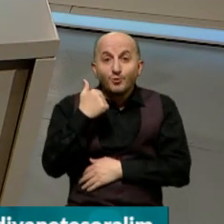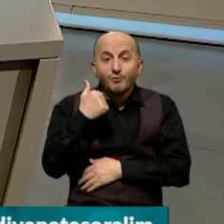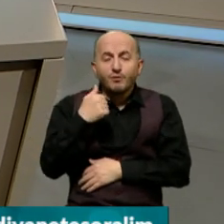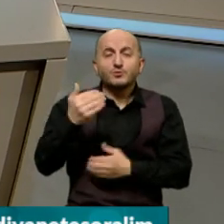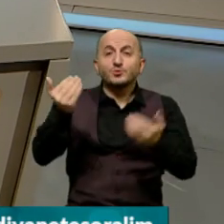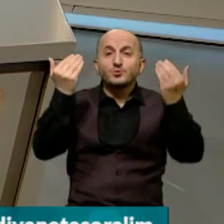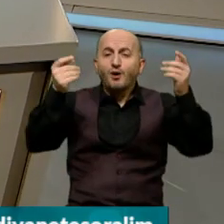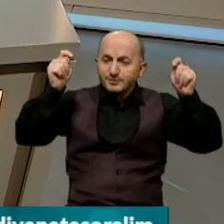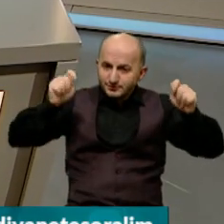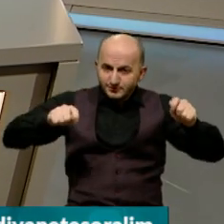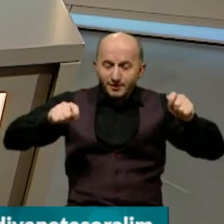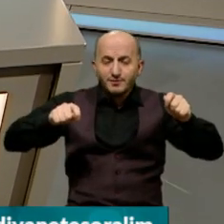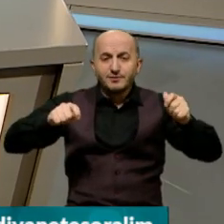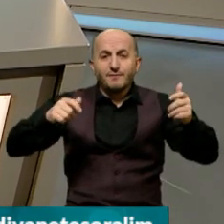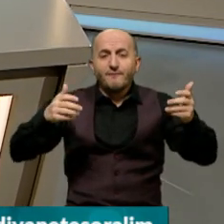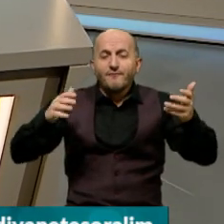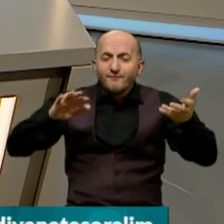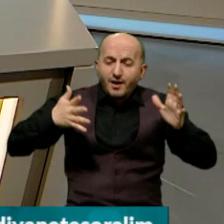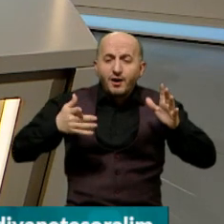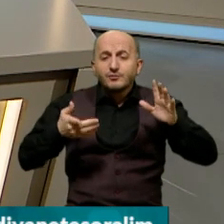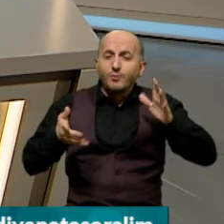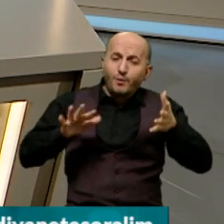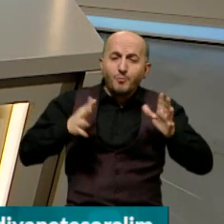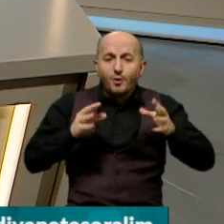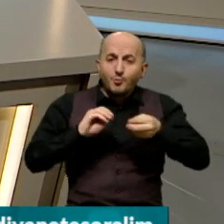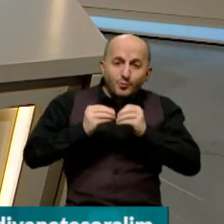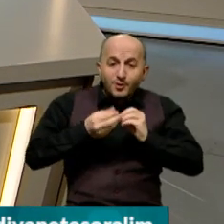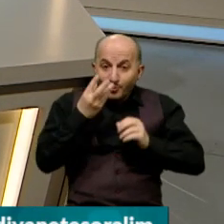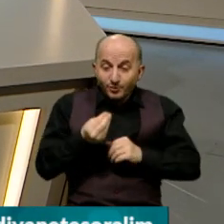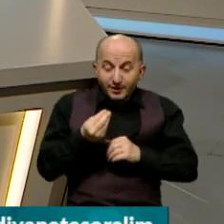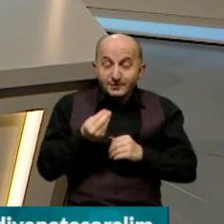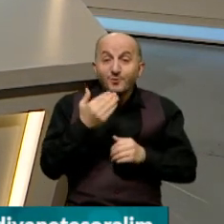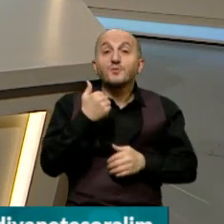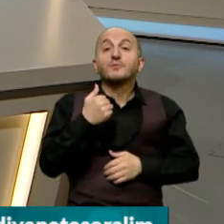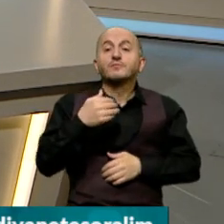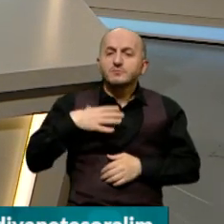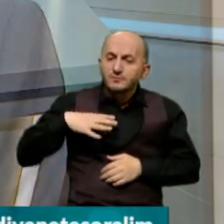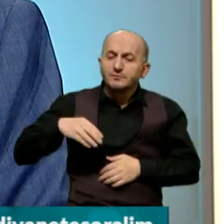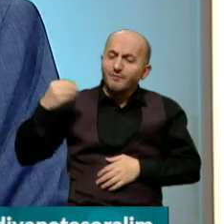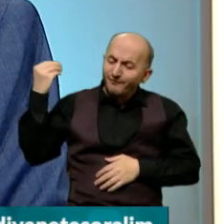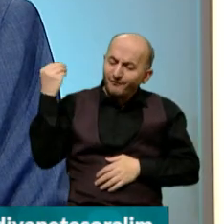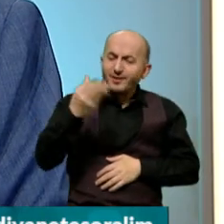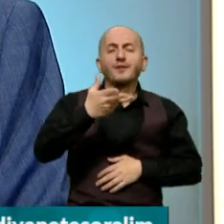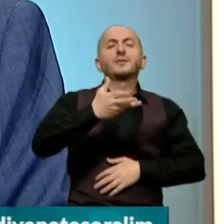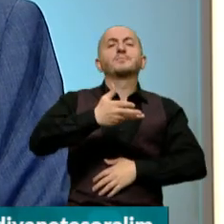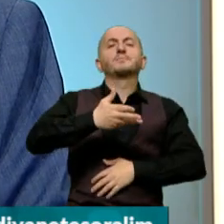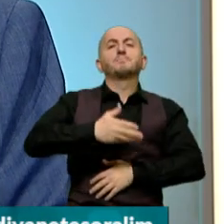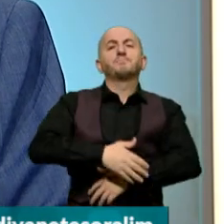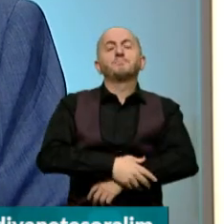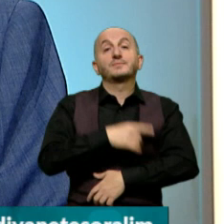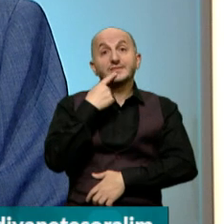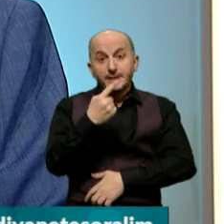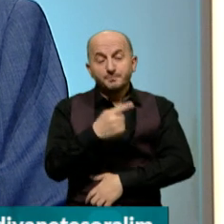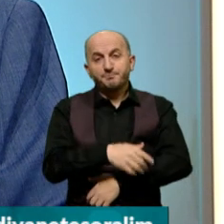Dua etsinler. Veya şöyle böyle bir sıkıntısı olan yok mu? İstesin, o sıkıntısını izale edeyim